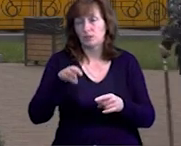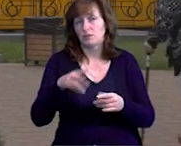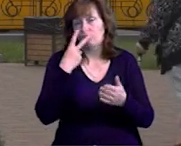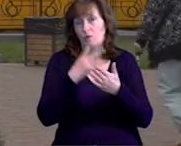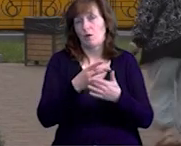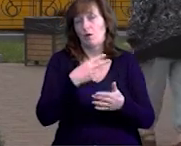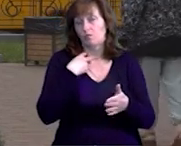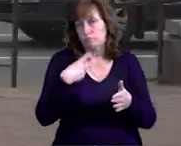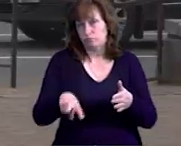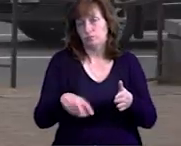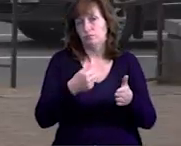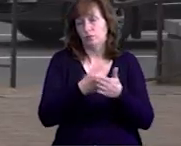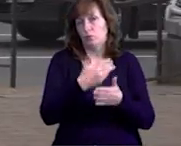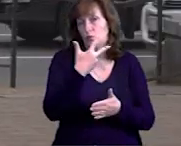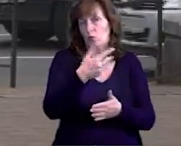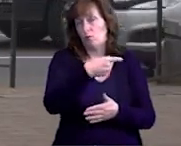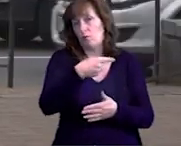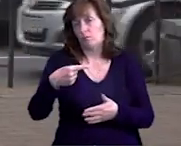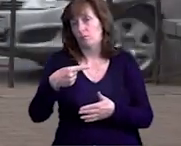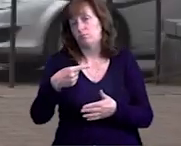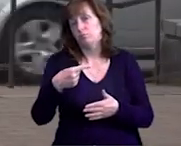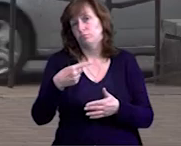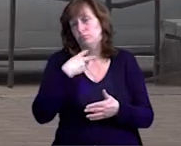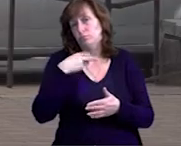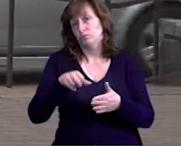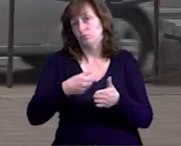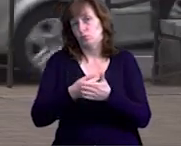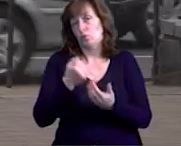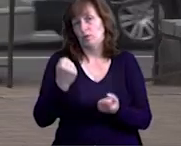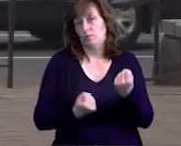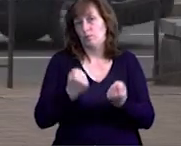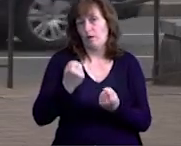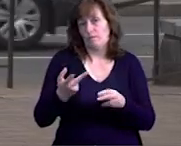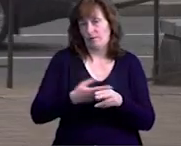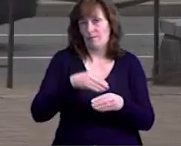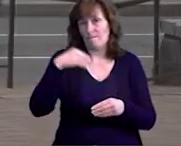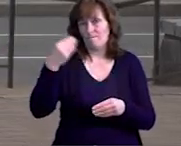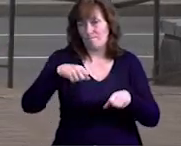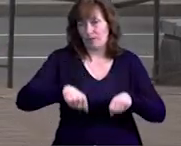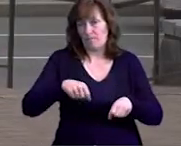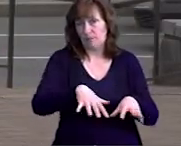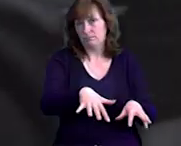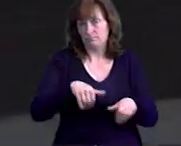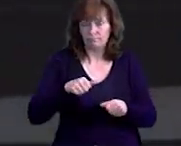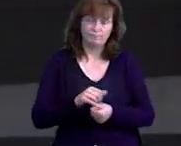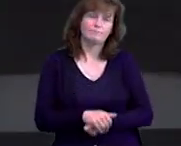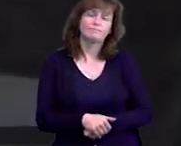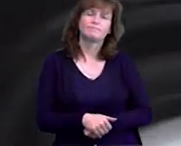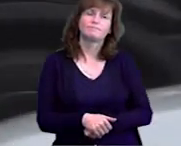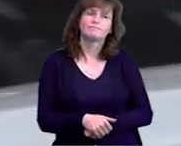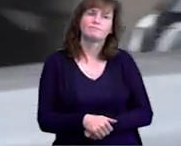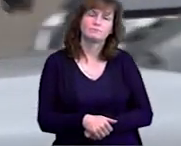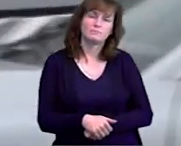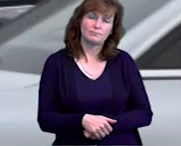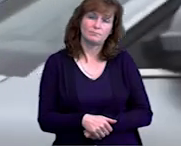Стаття передбачає обмеження волі на строк до 3 років з можливим позбавленням права керувати транспортом на такий самий строк. Дар'я